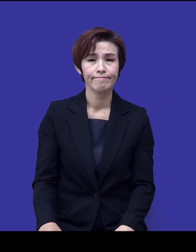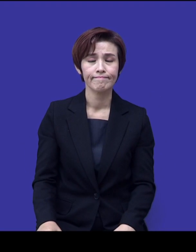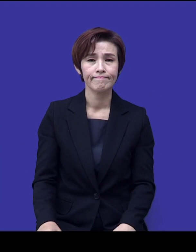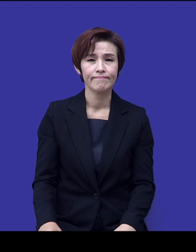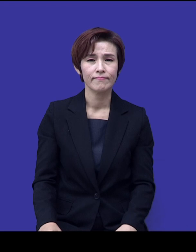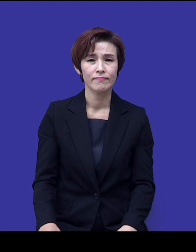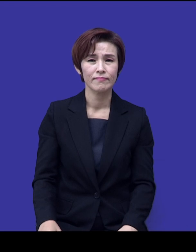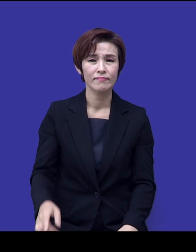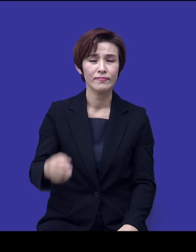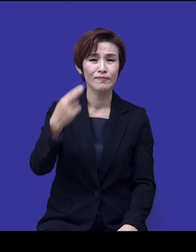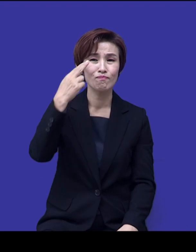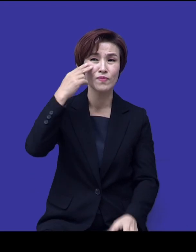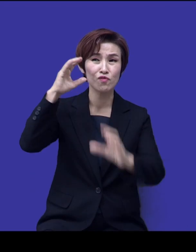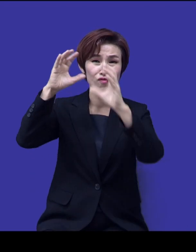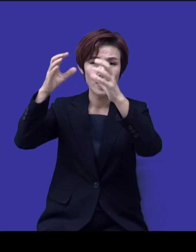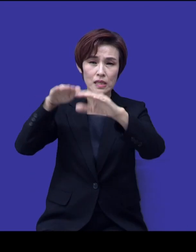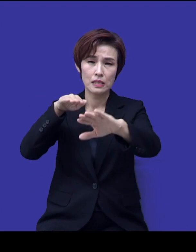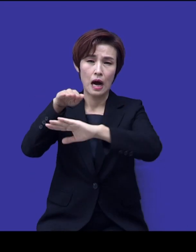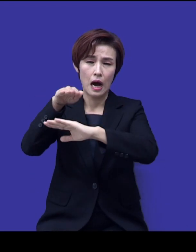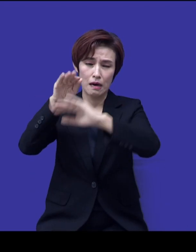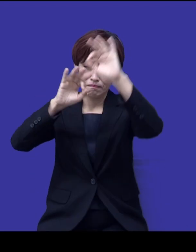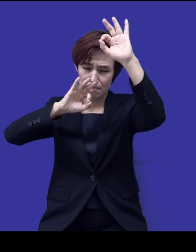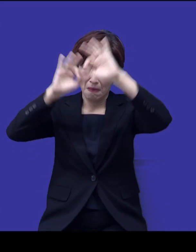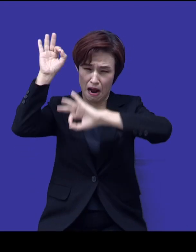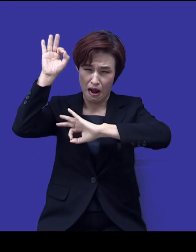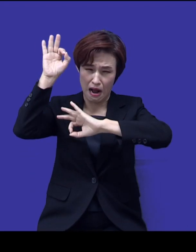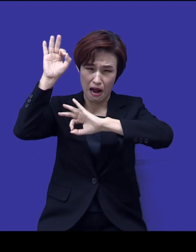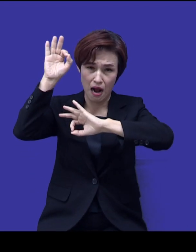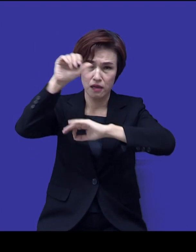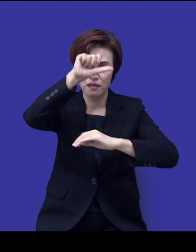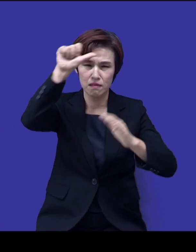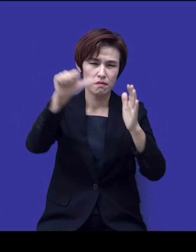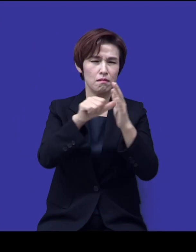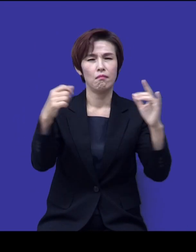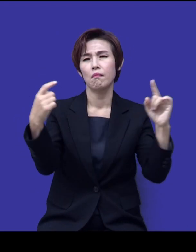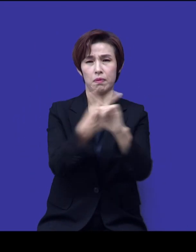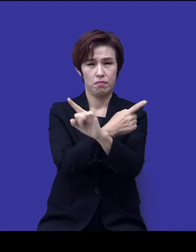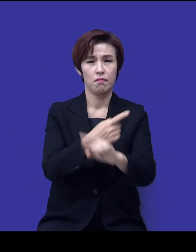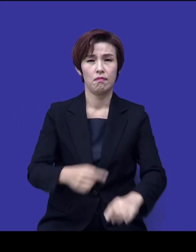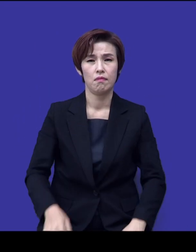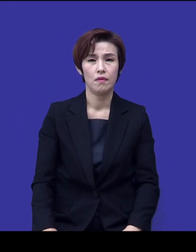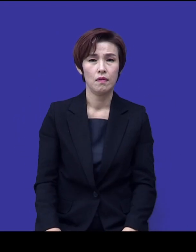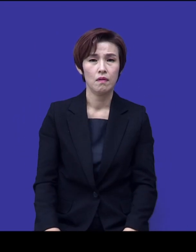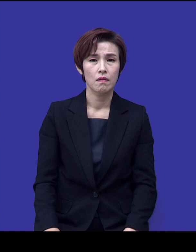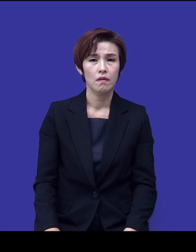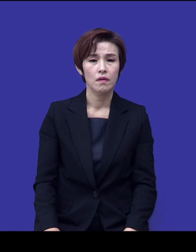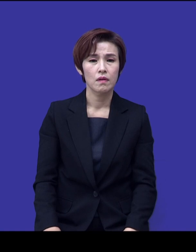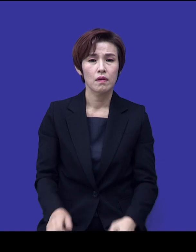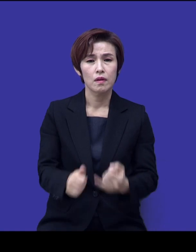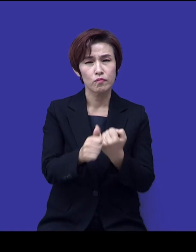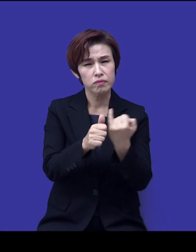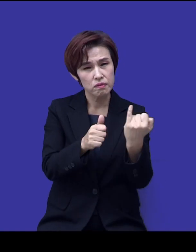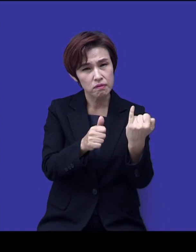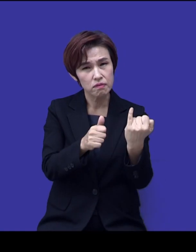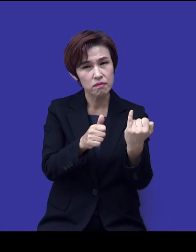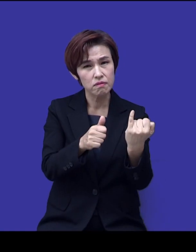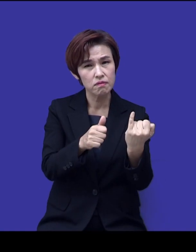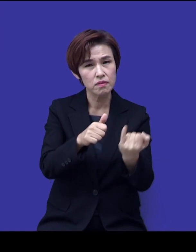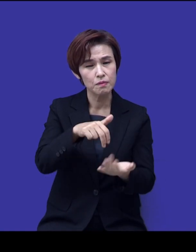그러면 그 미국에서의 한 순간이 지금 인생을 한 순간에 바뀌어 버렸잖아요. 예. 그 아내분도 좀 죄책감도